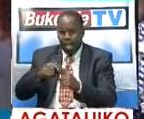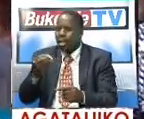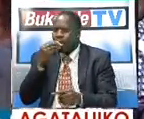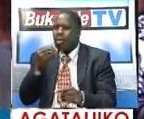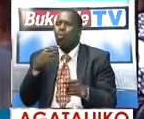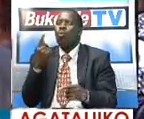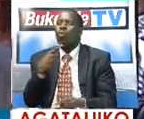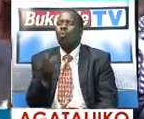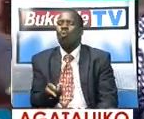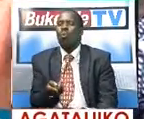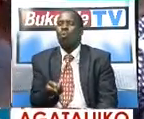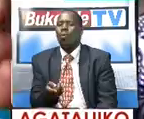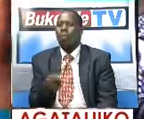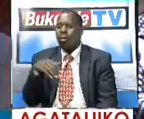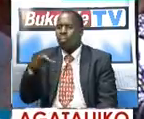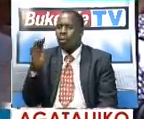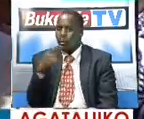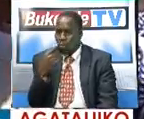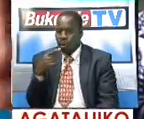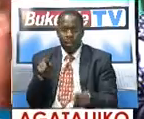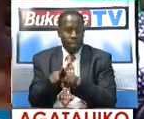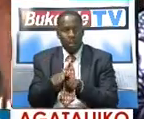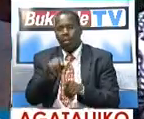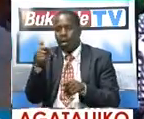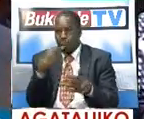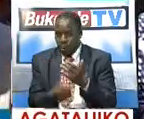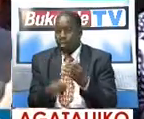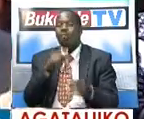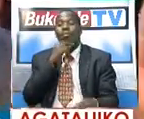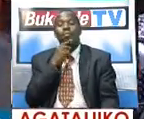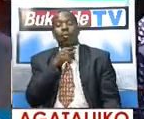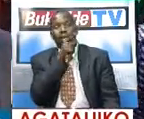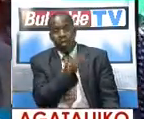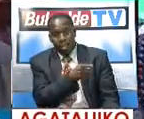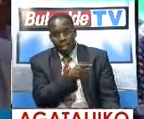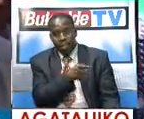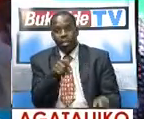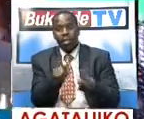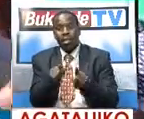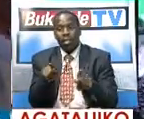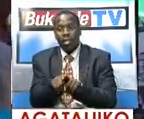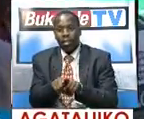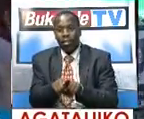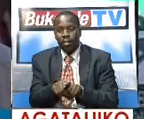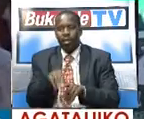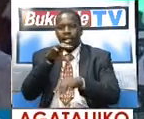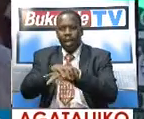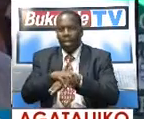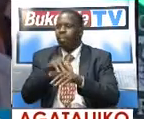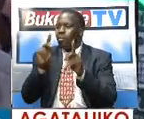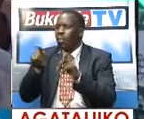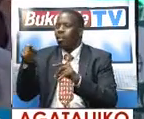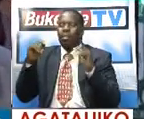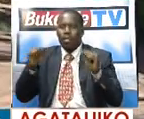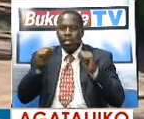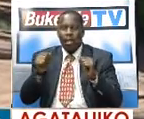mu kisibo n'amala n'atakoma okwo oyo omwami ssebo ebintu bikuttengaku n'abantu byogera omuntu omu bamuyinako